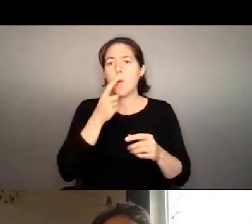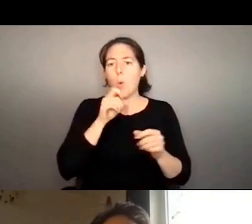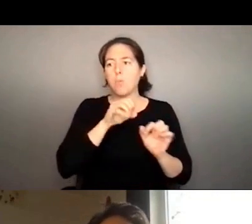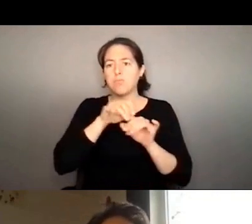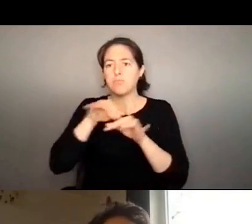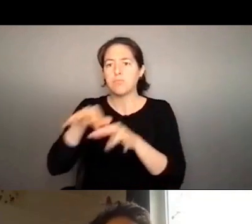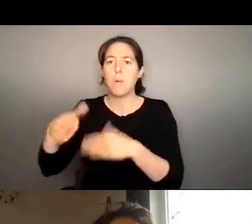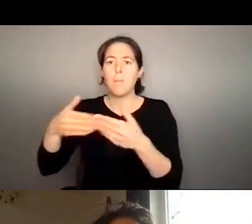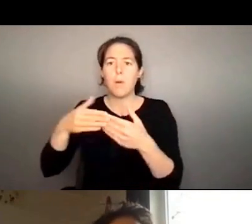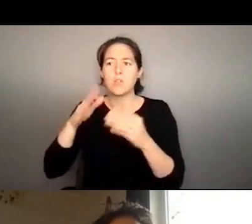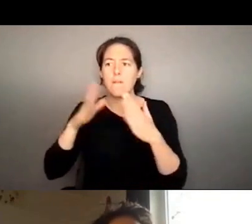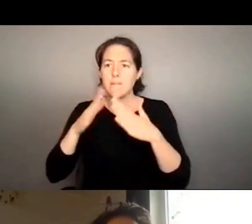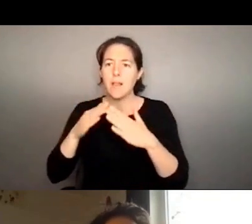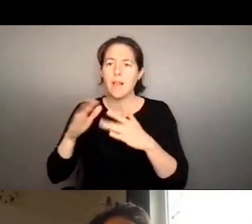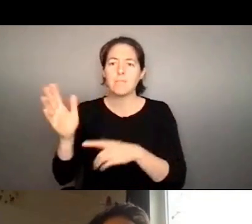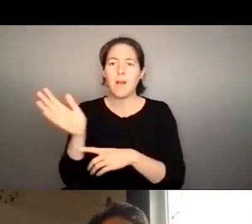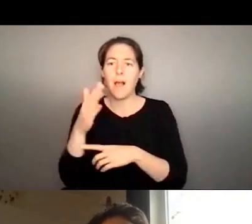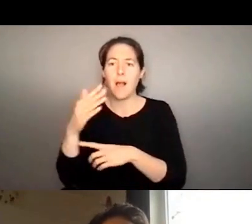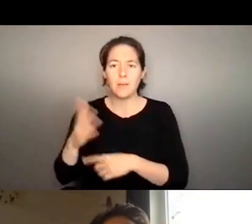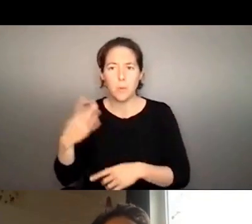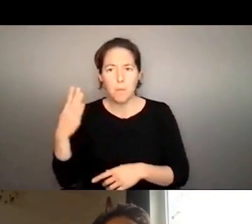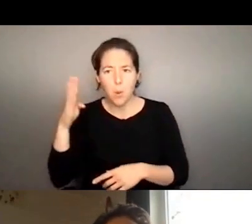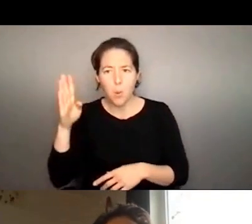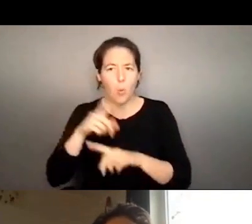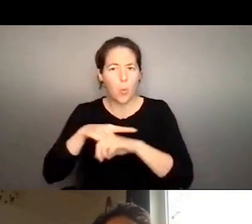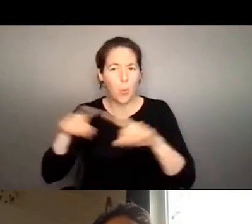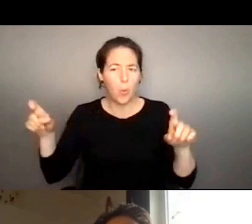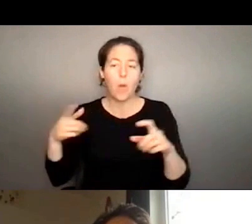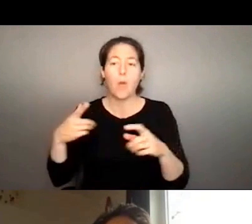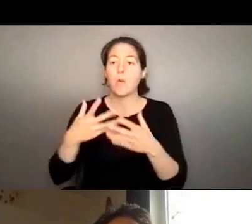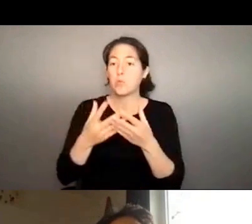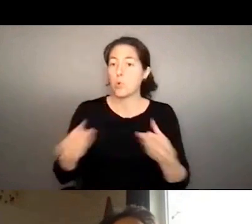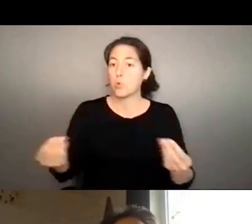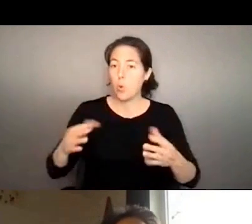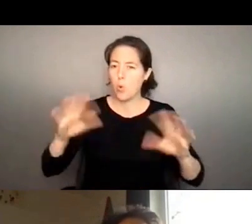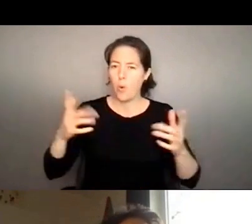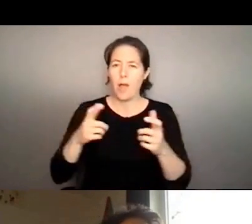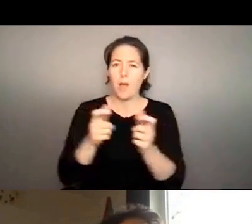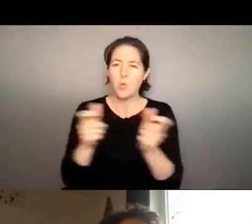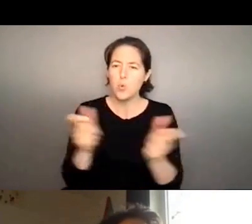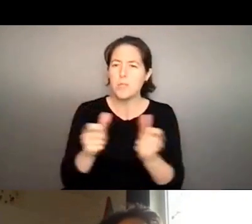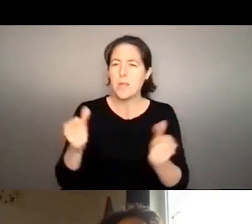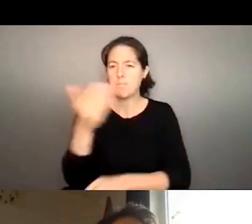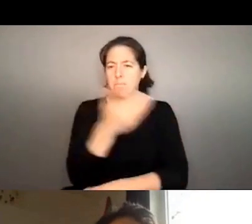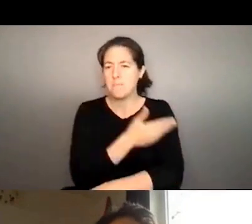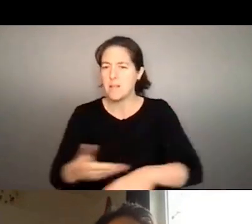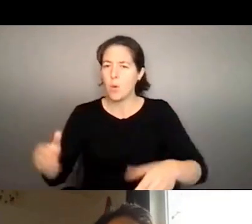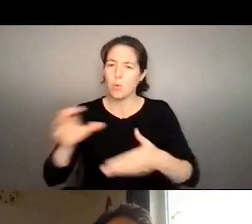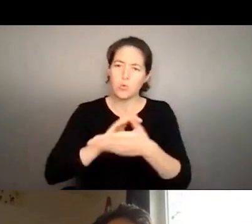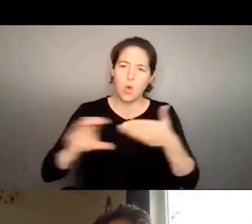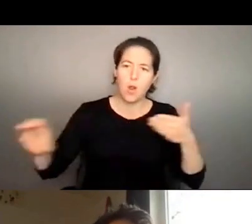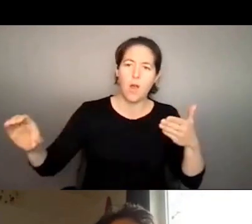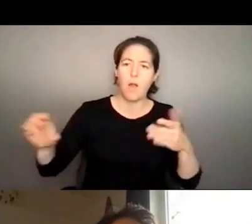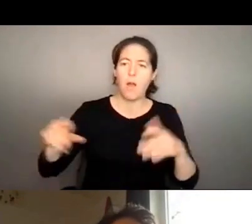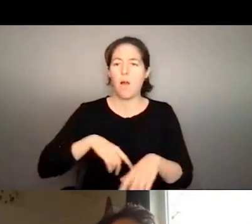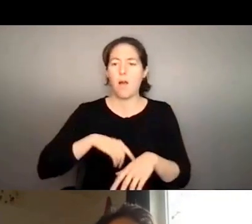algues bleues, puis tout ça. Puis la solution, c'était des usines de millions de dollars, puis de faire des tractations au gouvernement pour aller chercher des parts, de